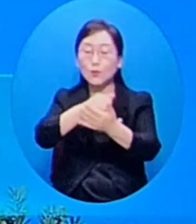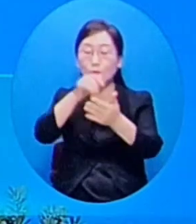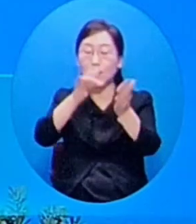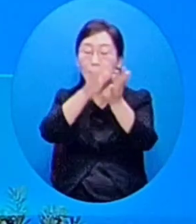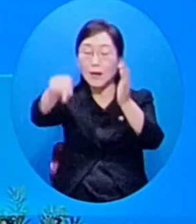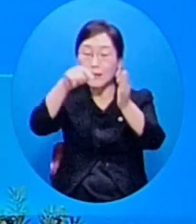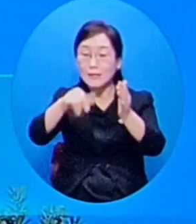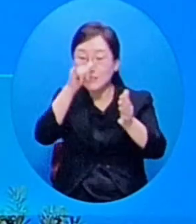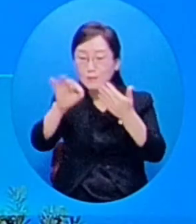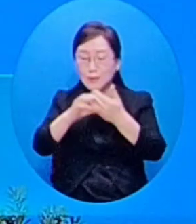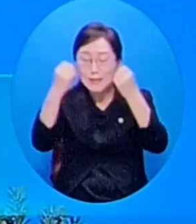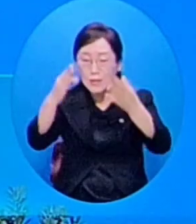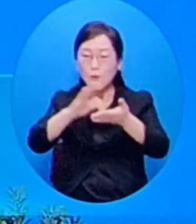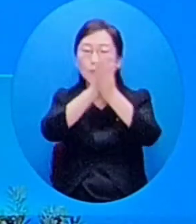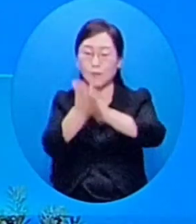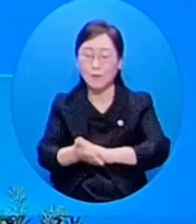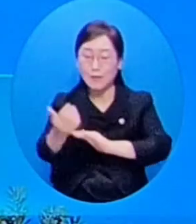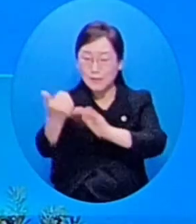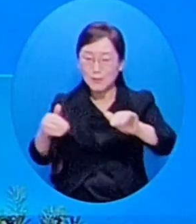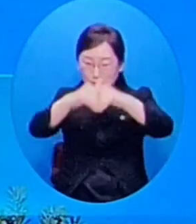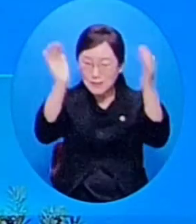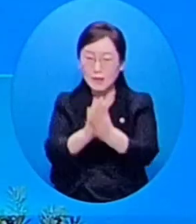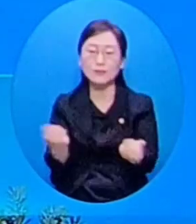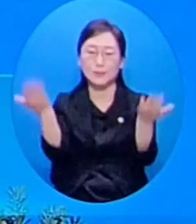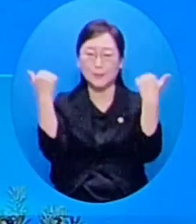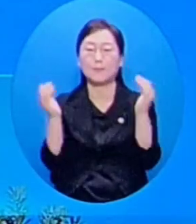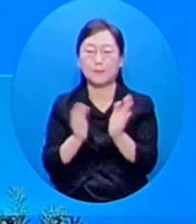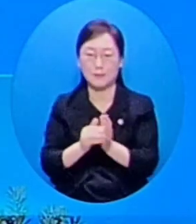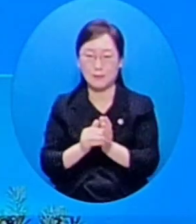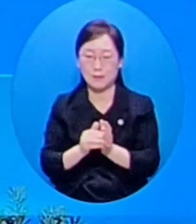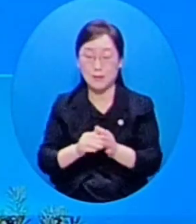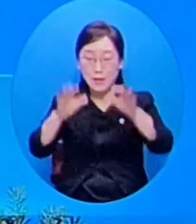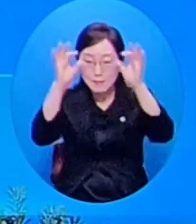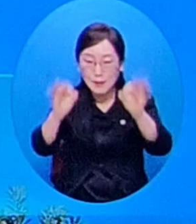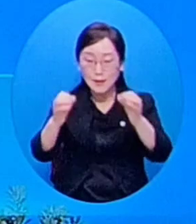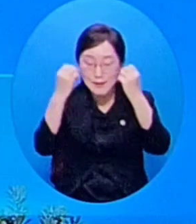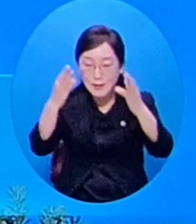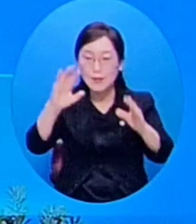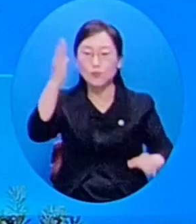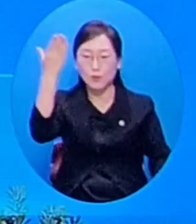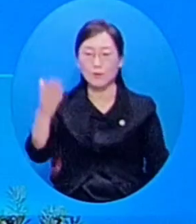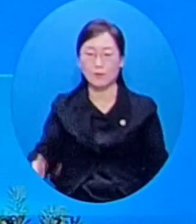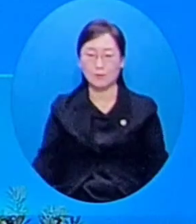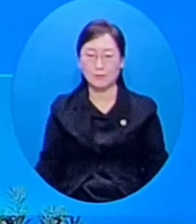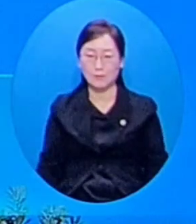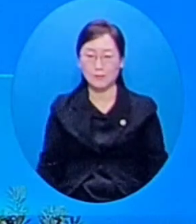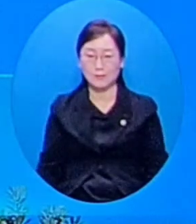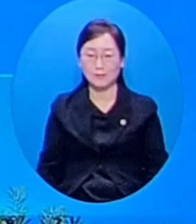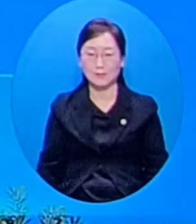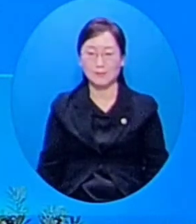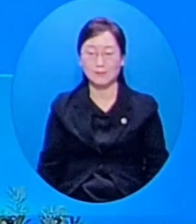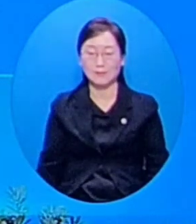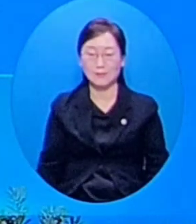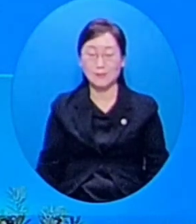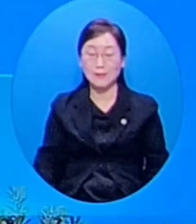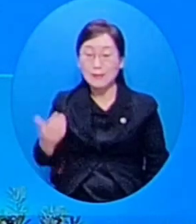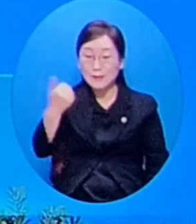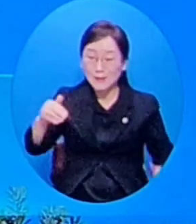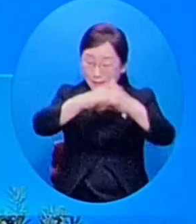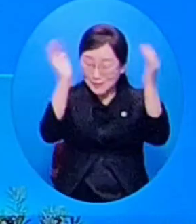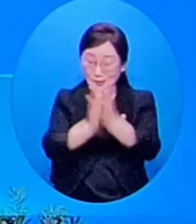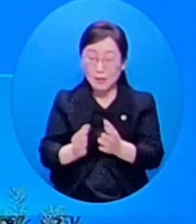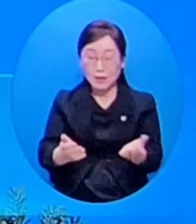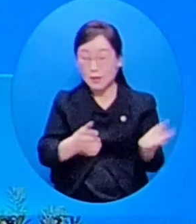있으면 새로운 피조물이라. 이전 것은 지나갔으니 보라 새 것이 되었도다. 이전 것은